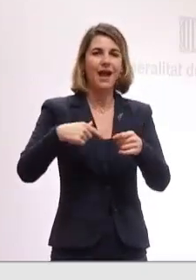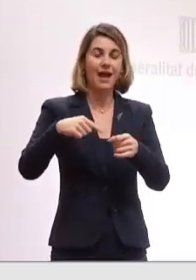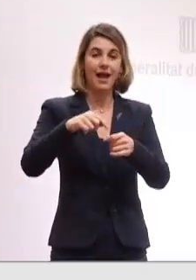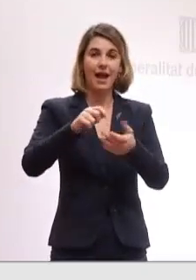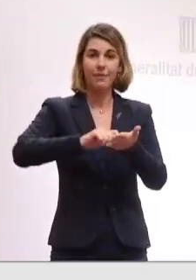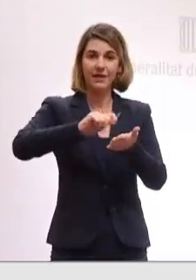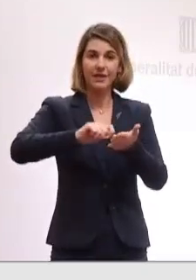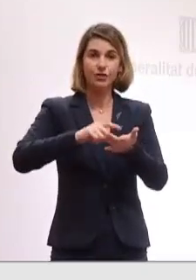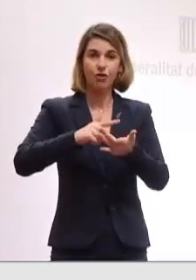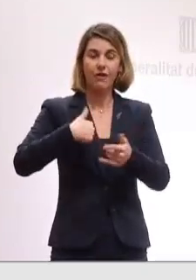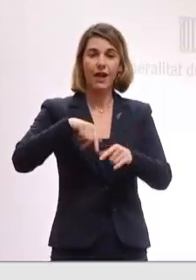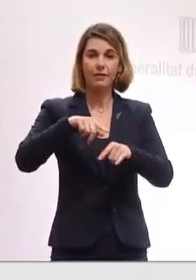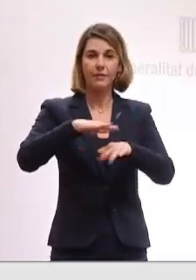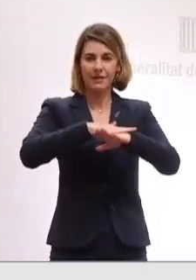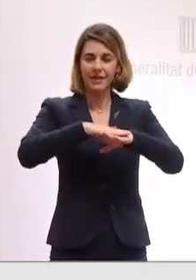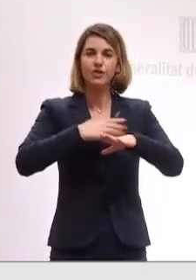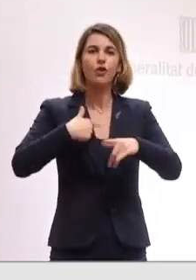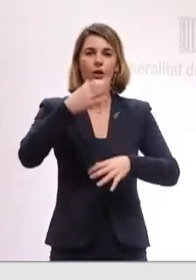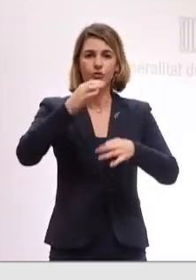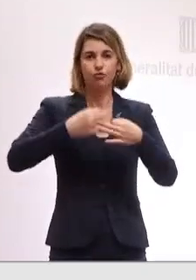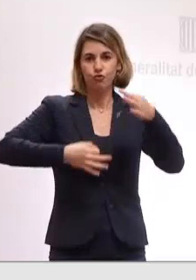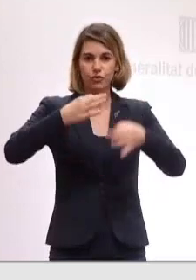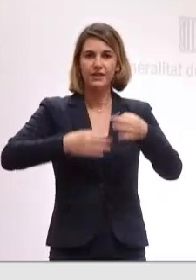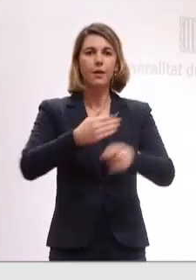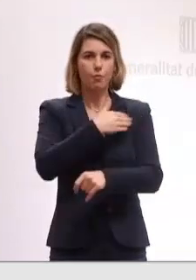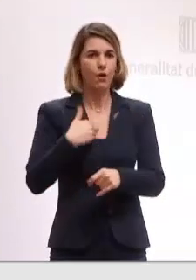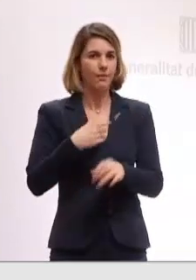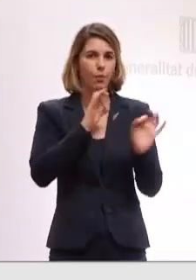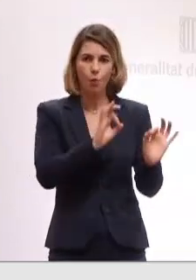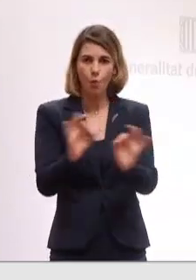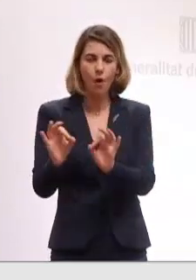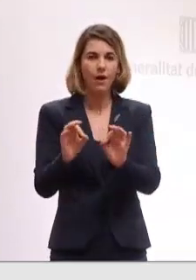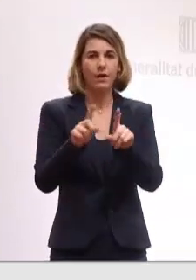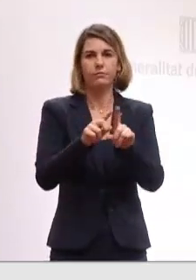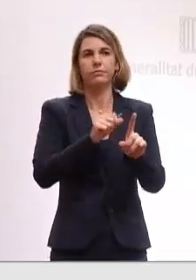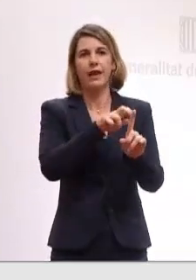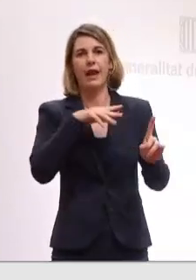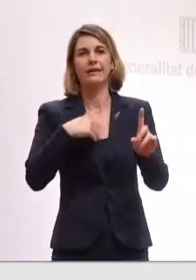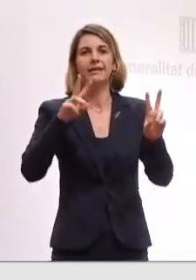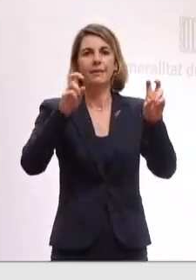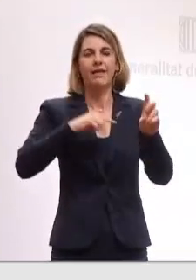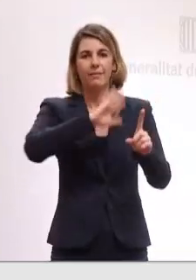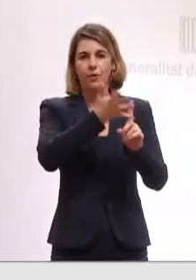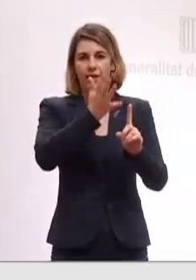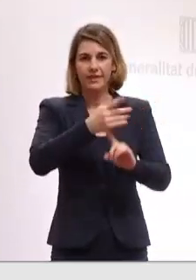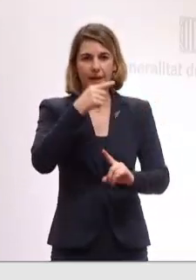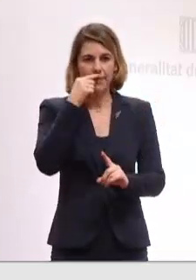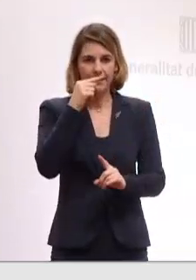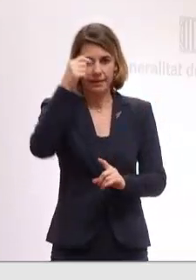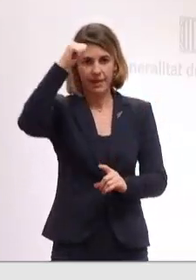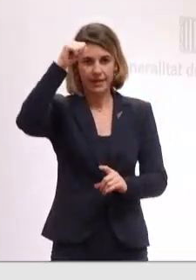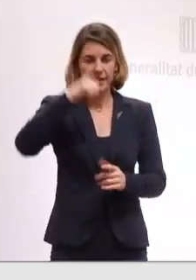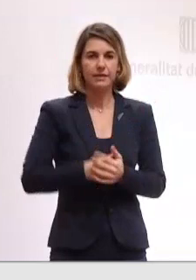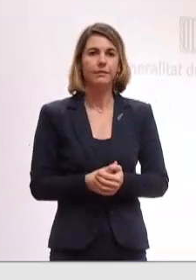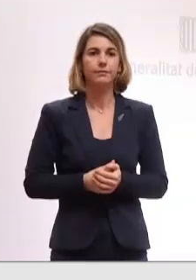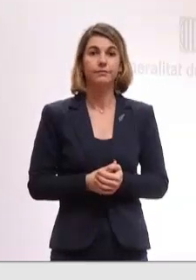justícia. Amb un exemple clar amb el que és el Pla de Sales de Víctimes de Violència Masclista. Per tant, s'està fent una bona feina,